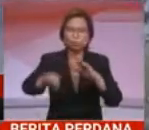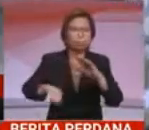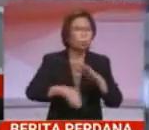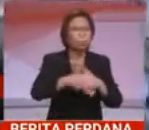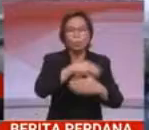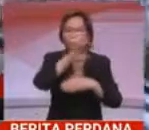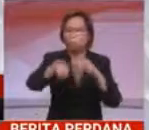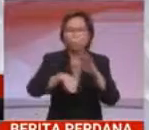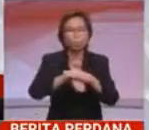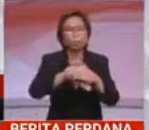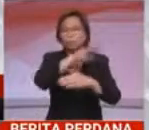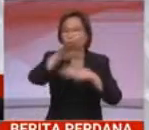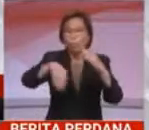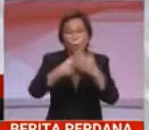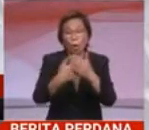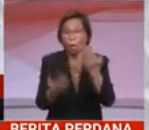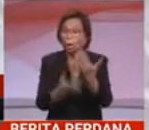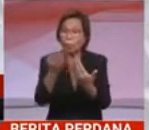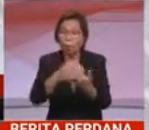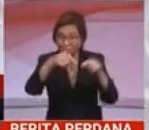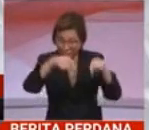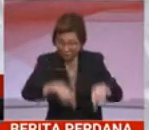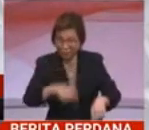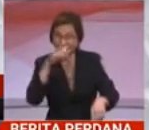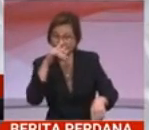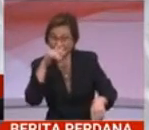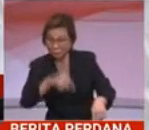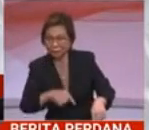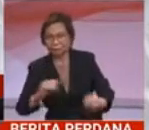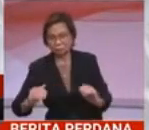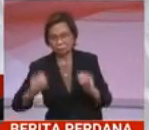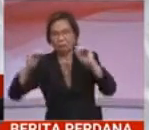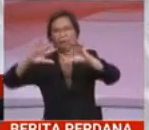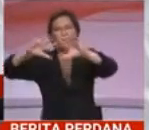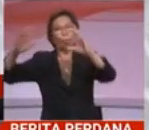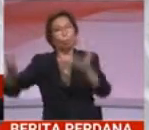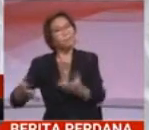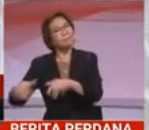kemudahan yang terdapat di sini adalah bertaraf dunia,